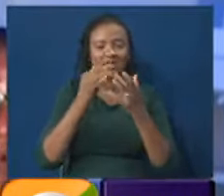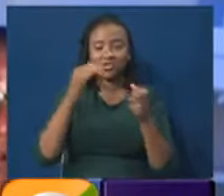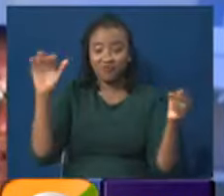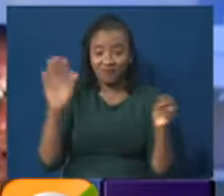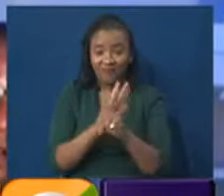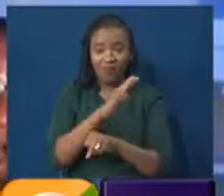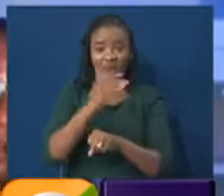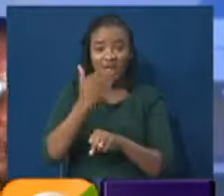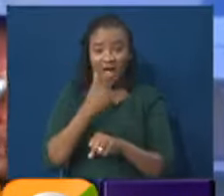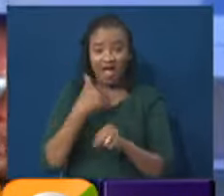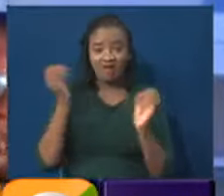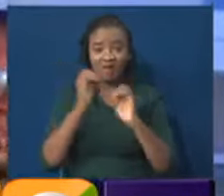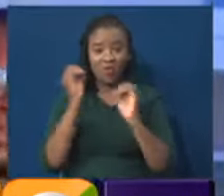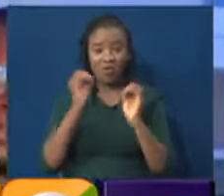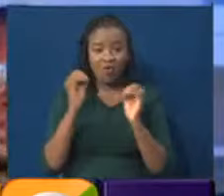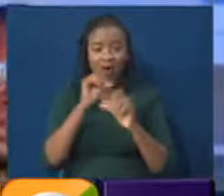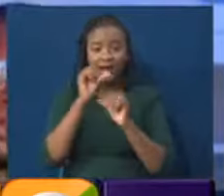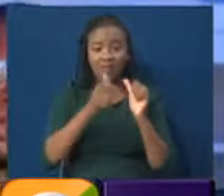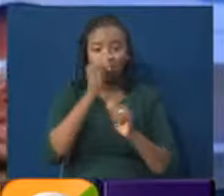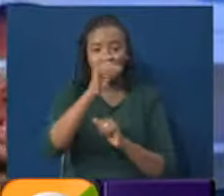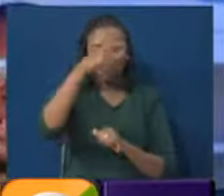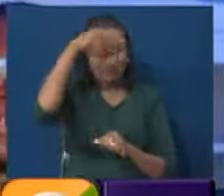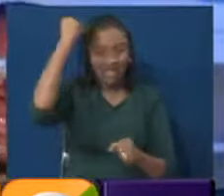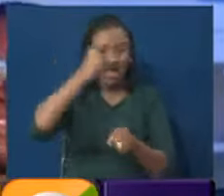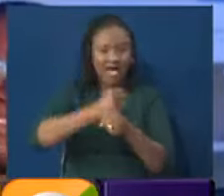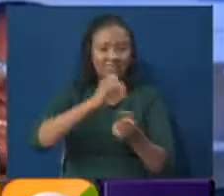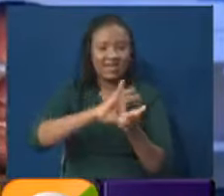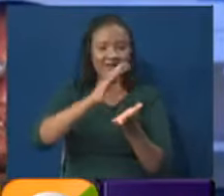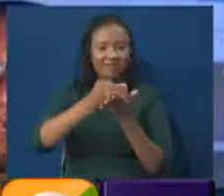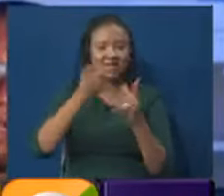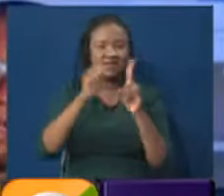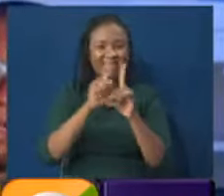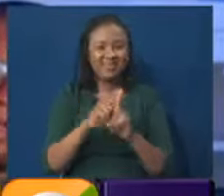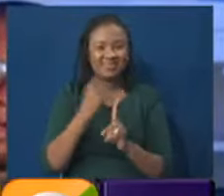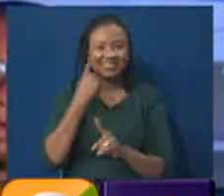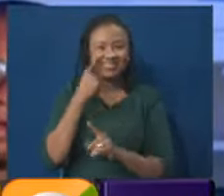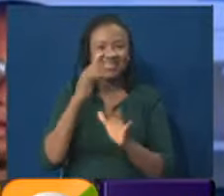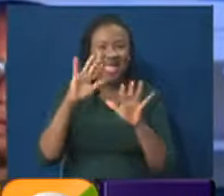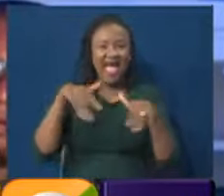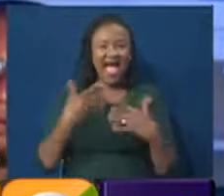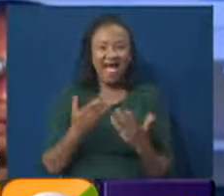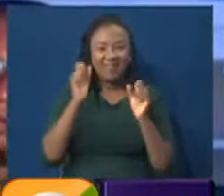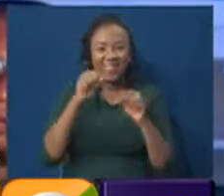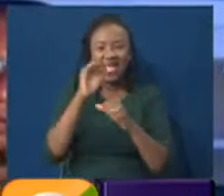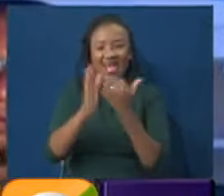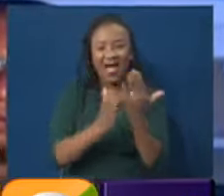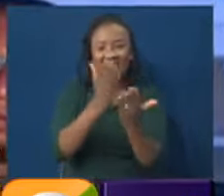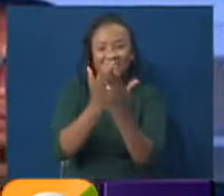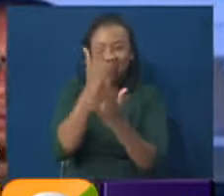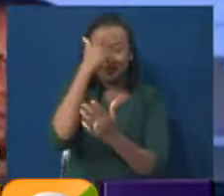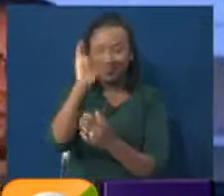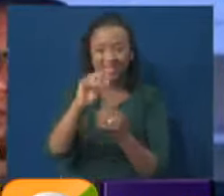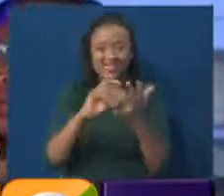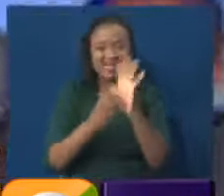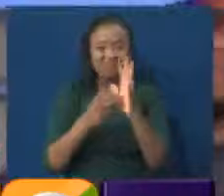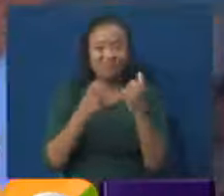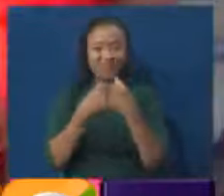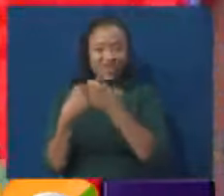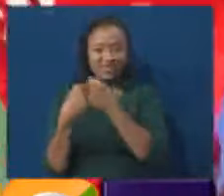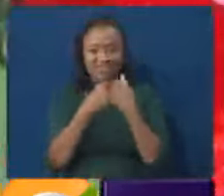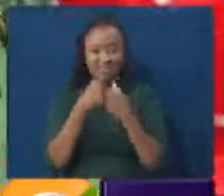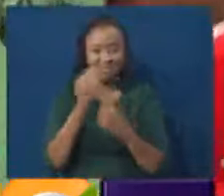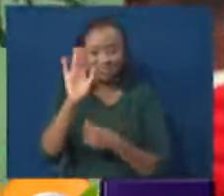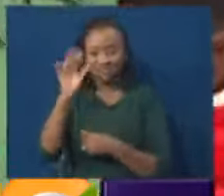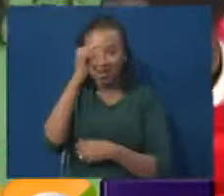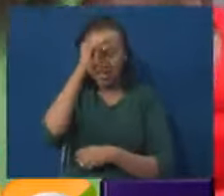kikamilifu kuhusu mkopo huo Hustler Fund na jinsi wanaweza pokea. Kwa hivyo pia ni changamoto kwa serikali. Kidogo pia tusikize